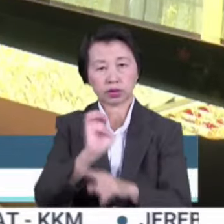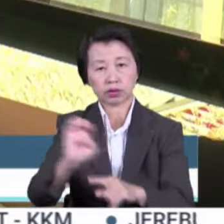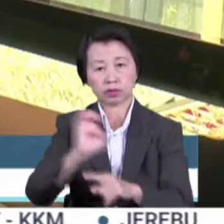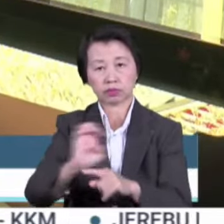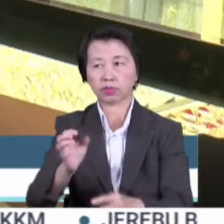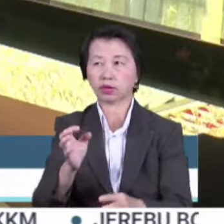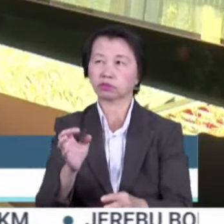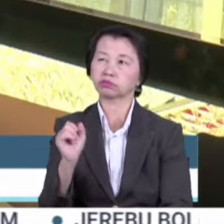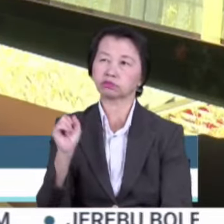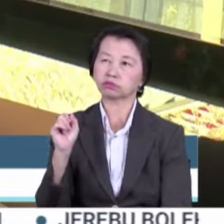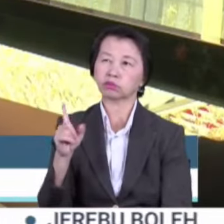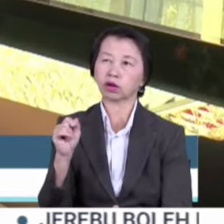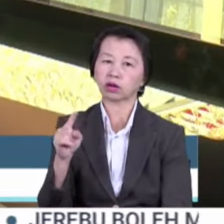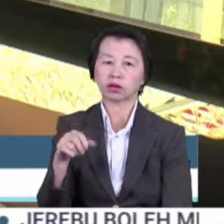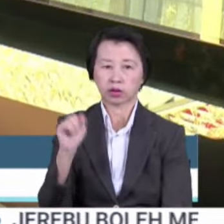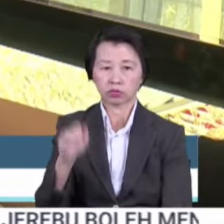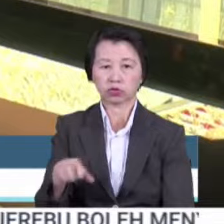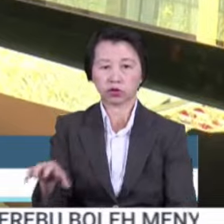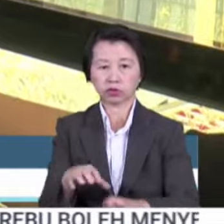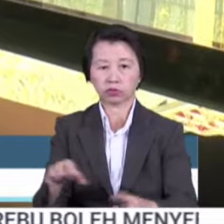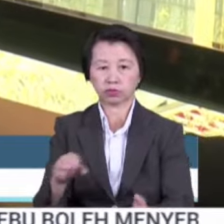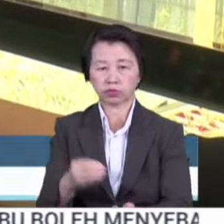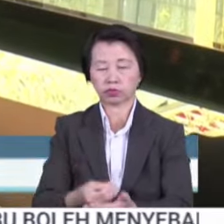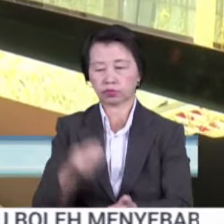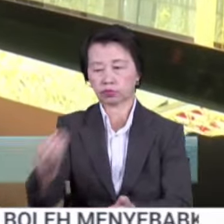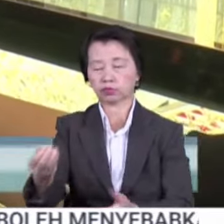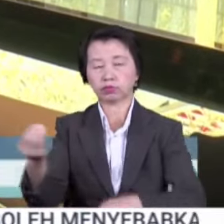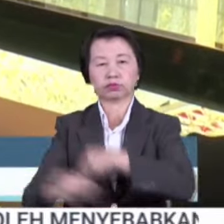mahal pun kadang boleh pelabuhan